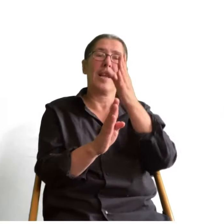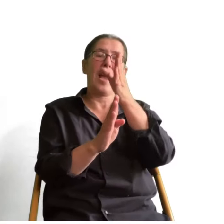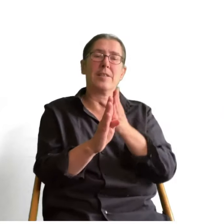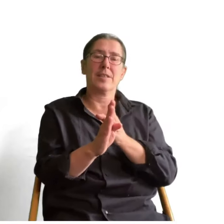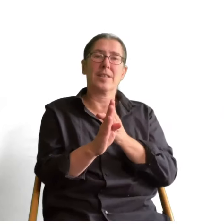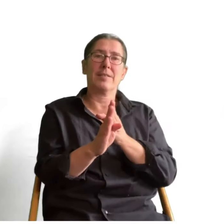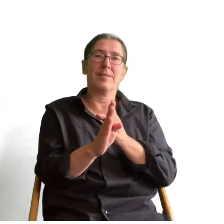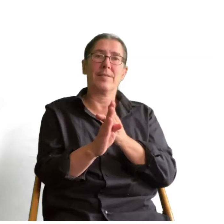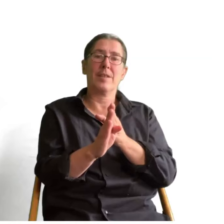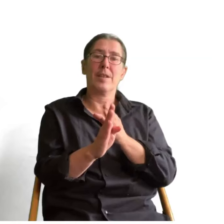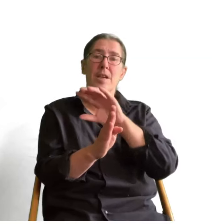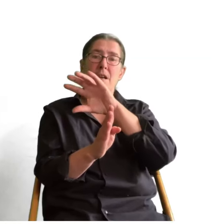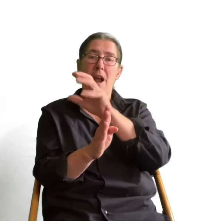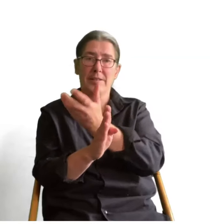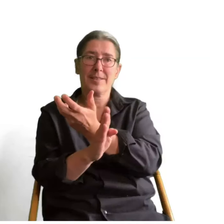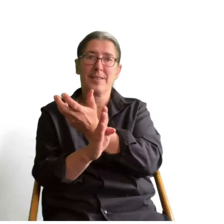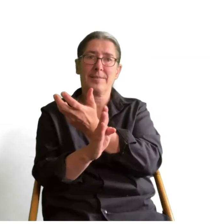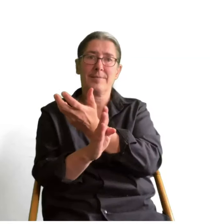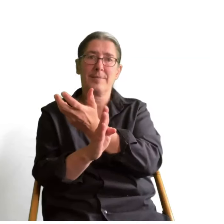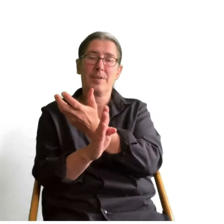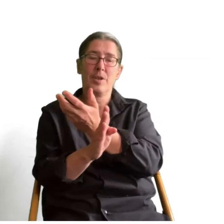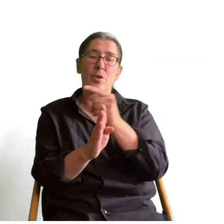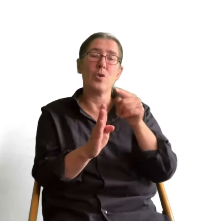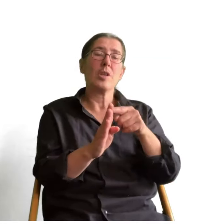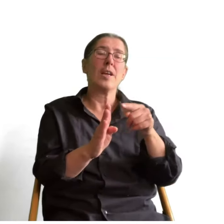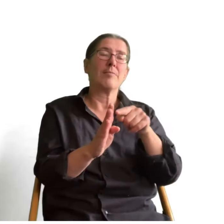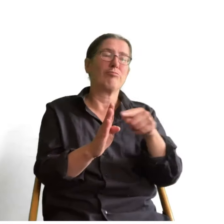An der Grenze zwischen den Ganzen und den